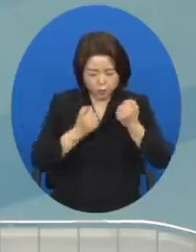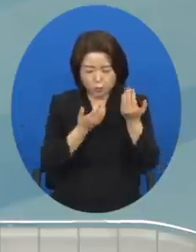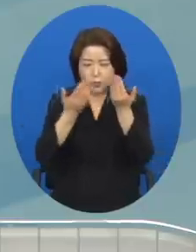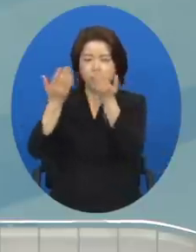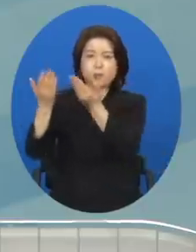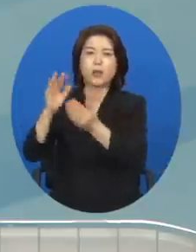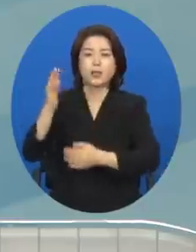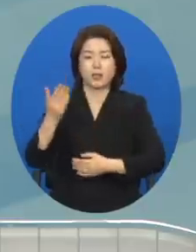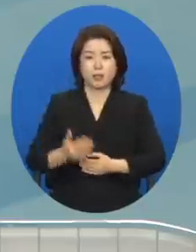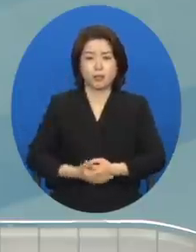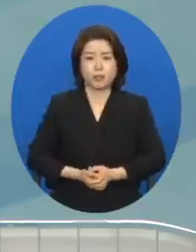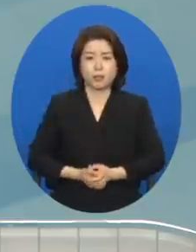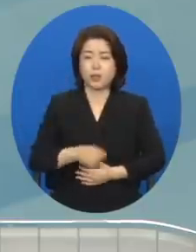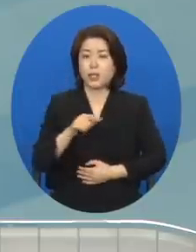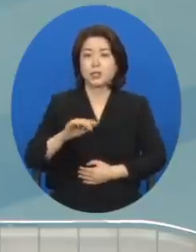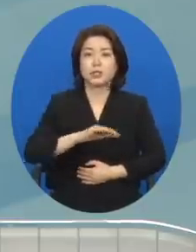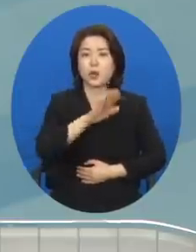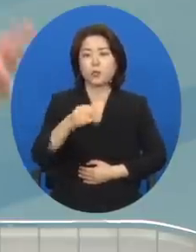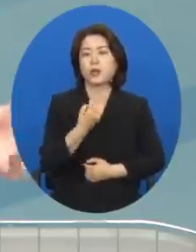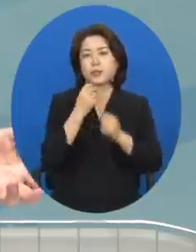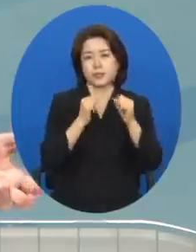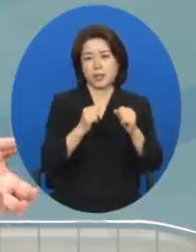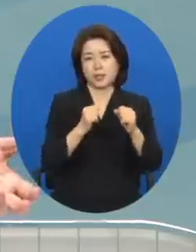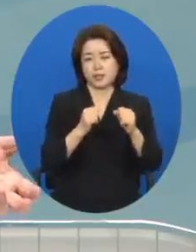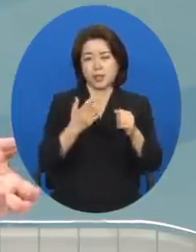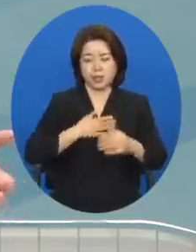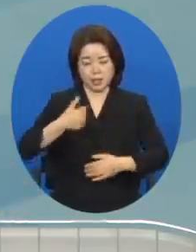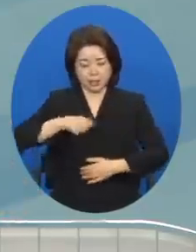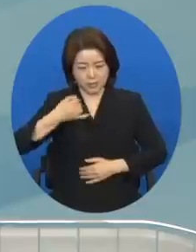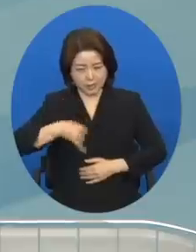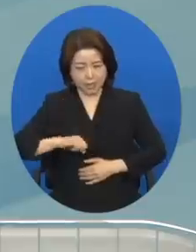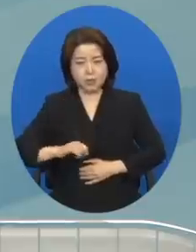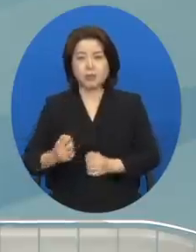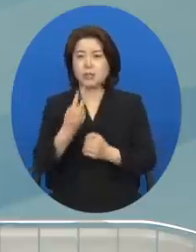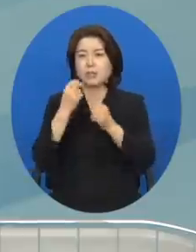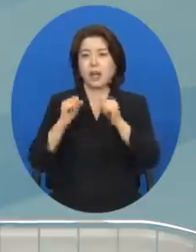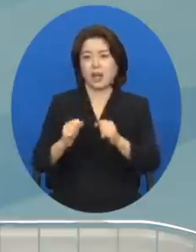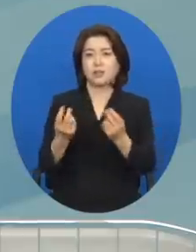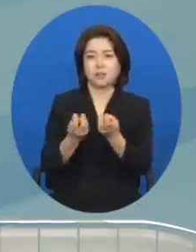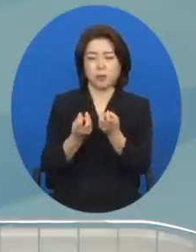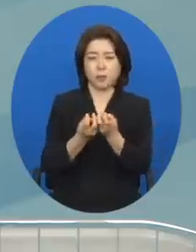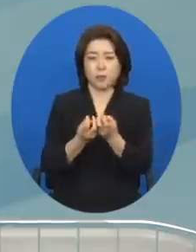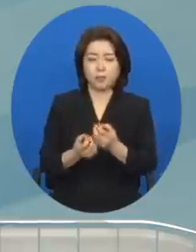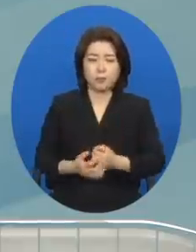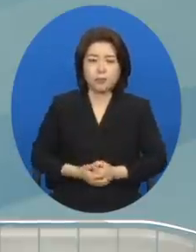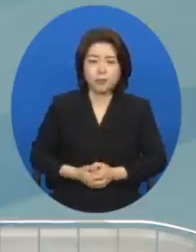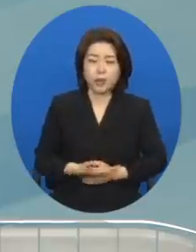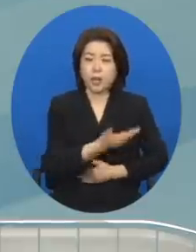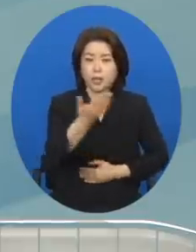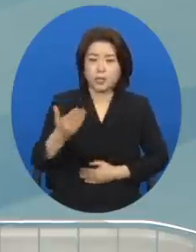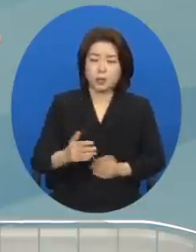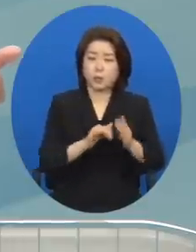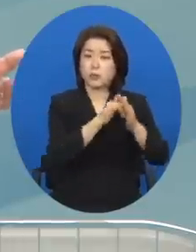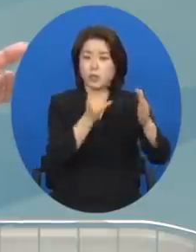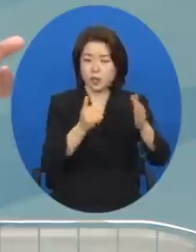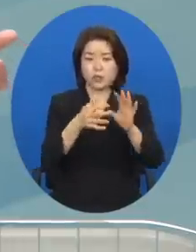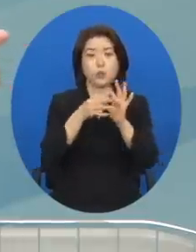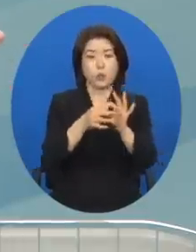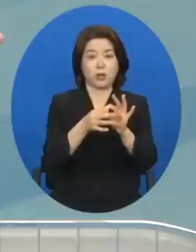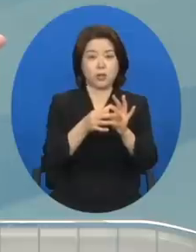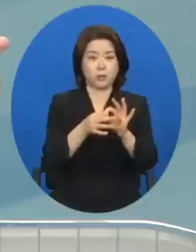합니다. 그게 우리가 사는 길이고 우리 자녀들이 사는 길이에요. 여러분, 여러분의 가족들